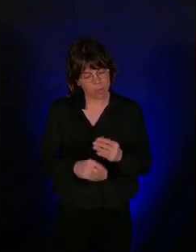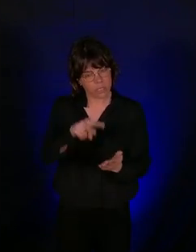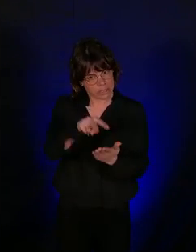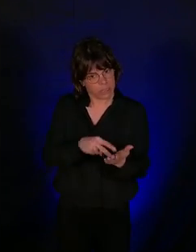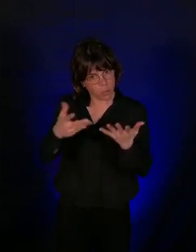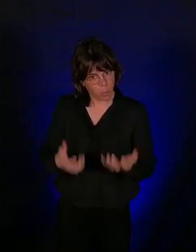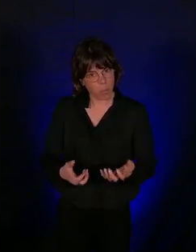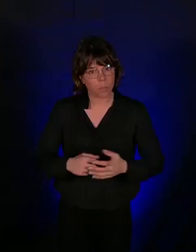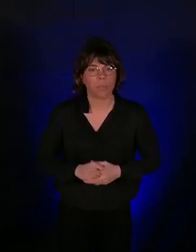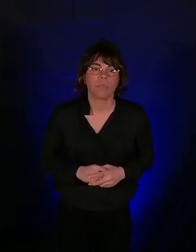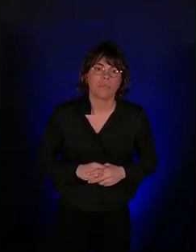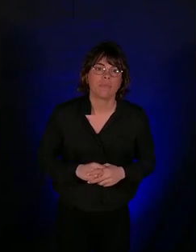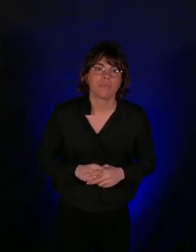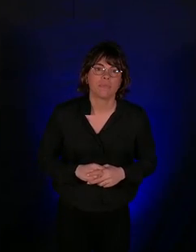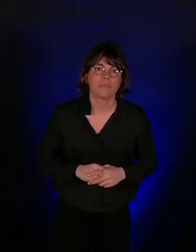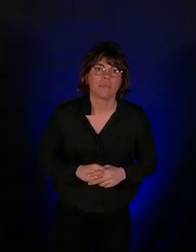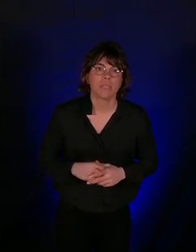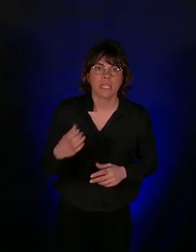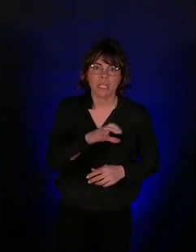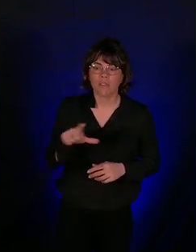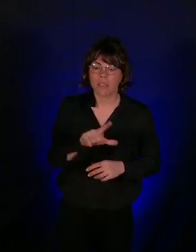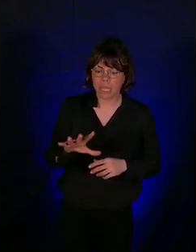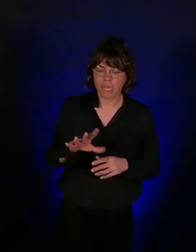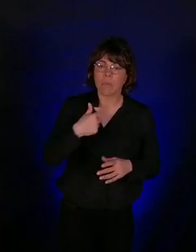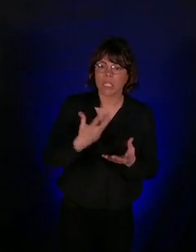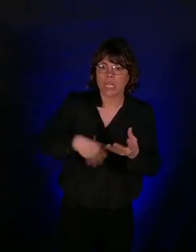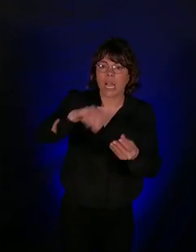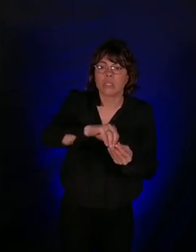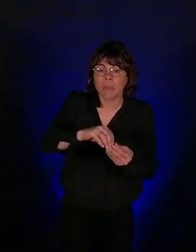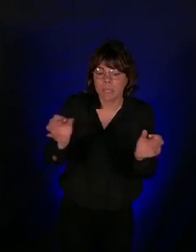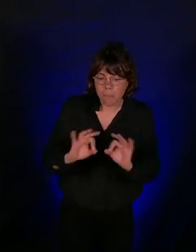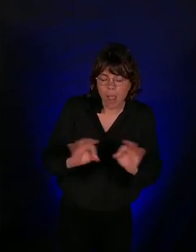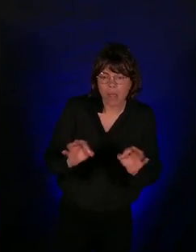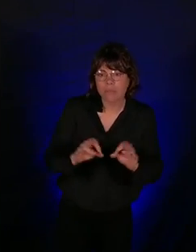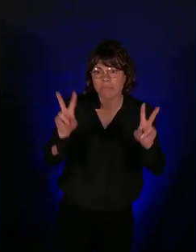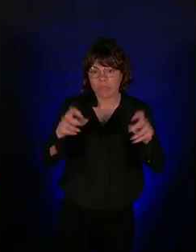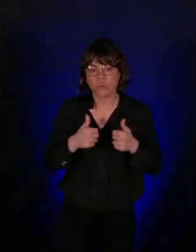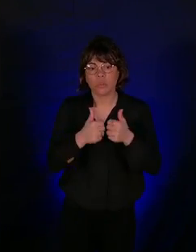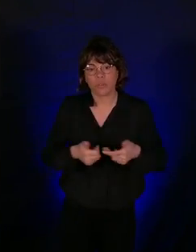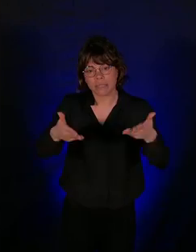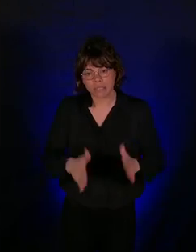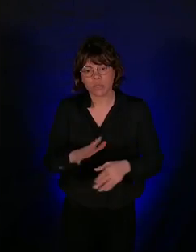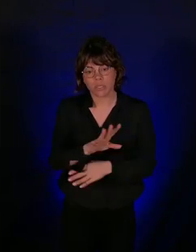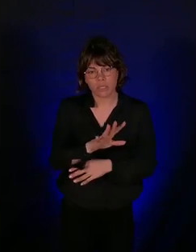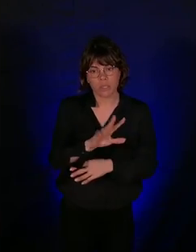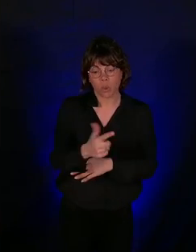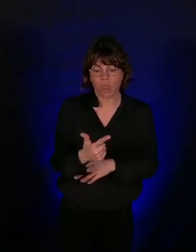vous voulez ah bah voilà donc c'est le 525 alors j'ai rajouté parce que ça existe pas conformément à la décision du 52e congrès la CGT